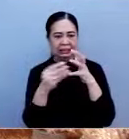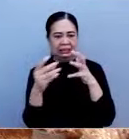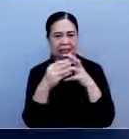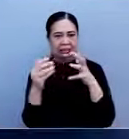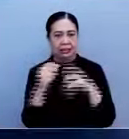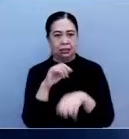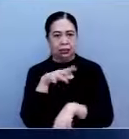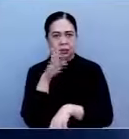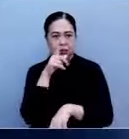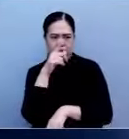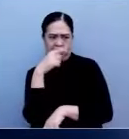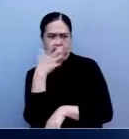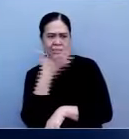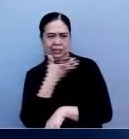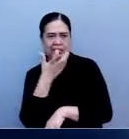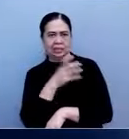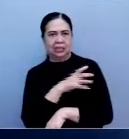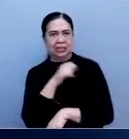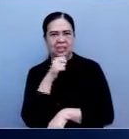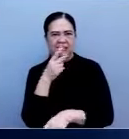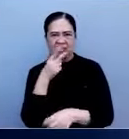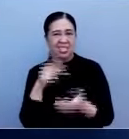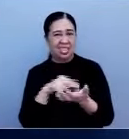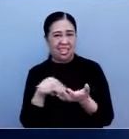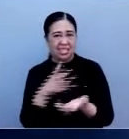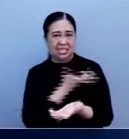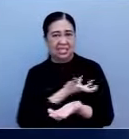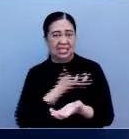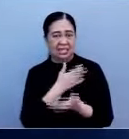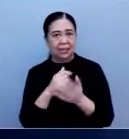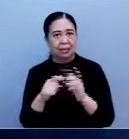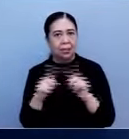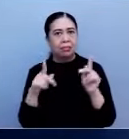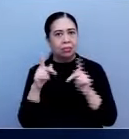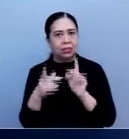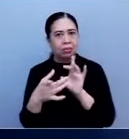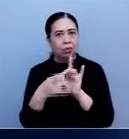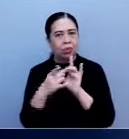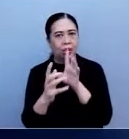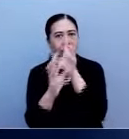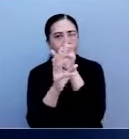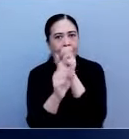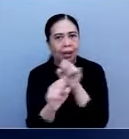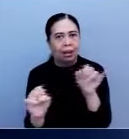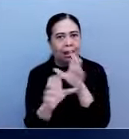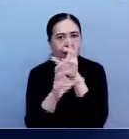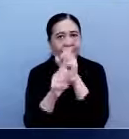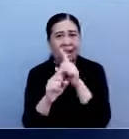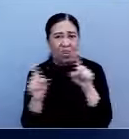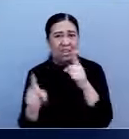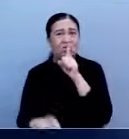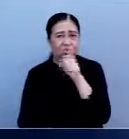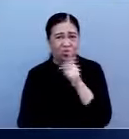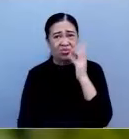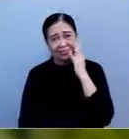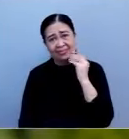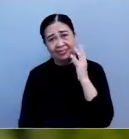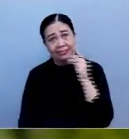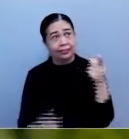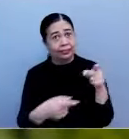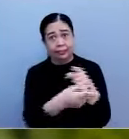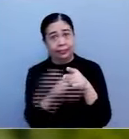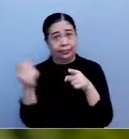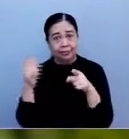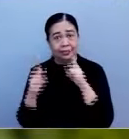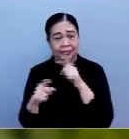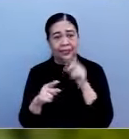mo. Kasi she's not very nice. Pero people are so drawn to her. Kasi totoo siguro. It happens. Lahat tayo